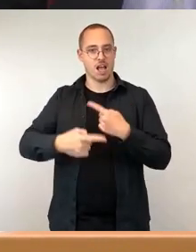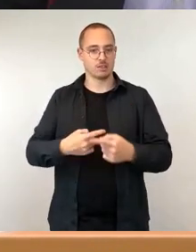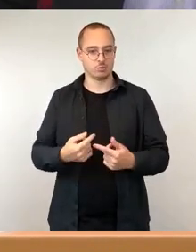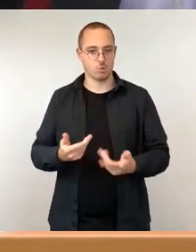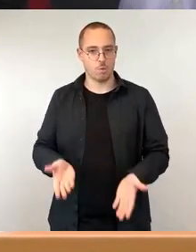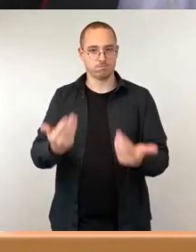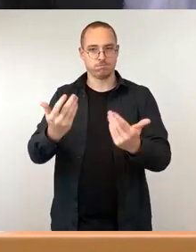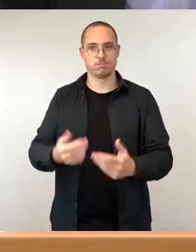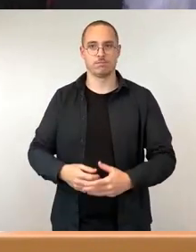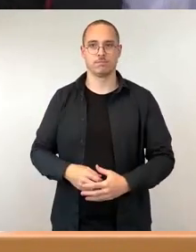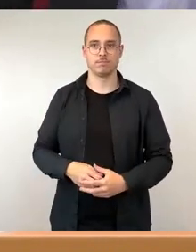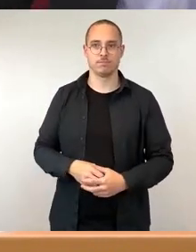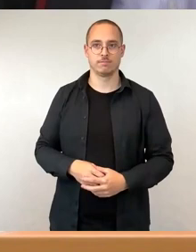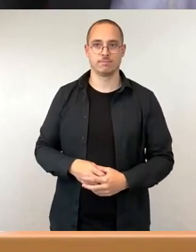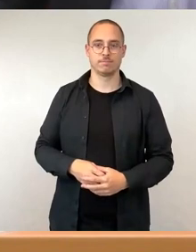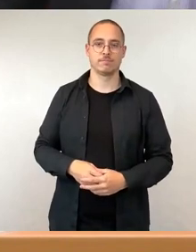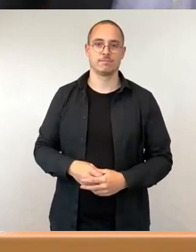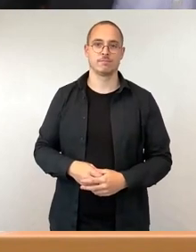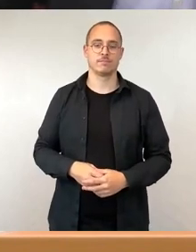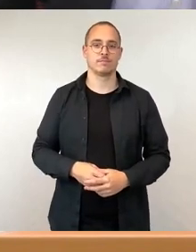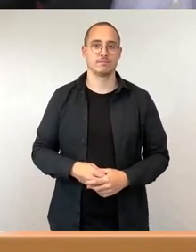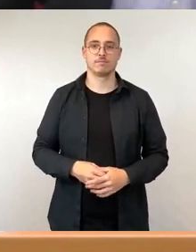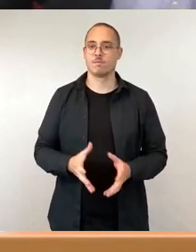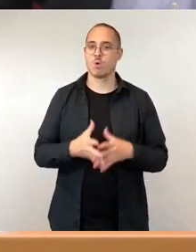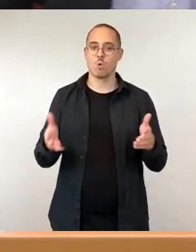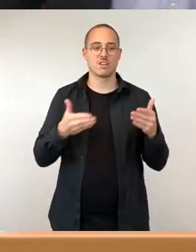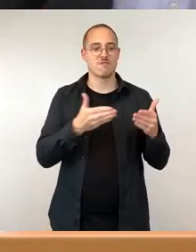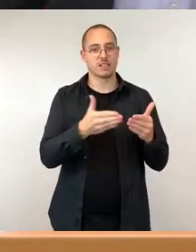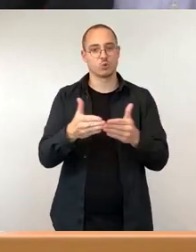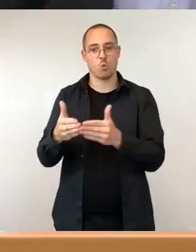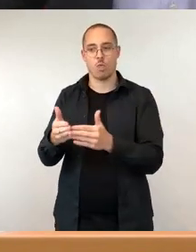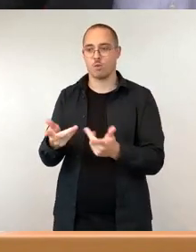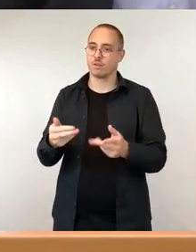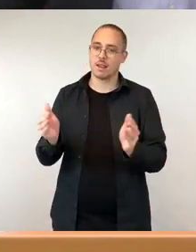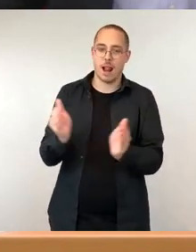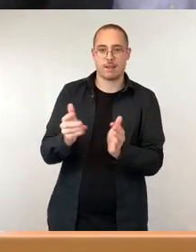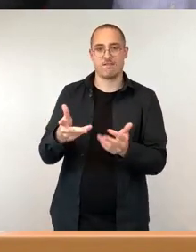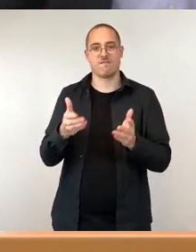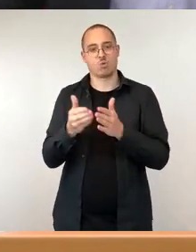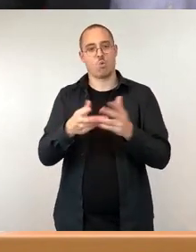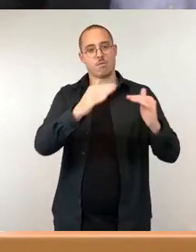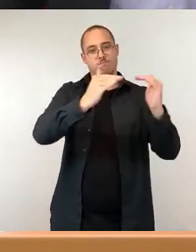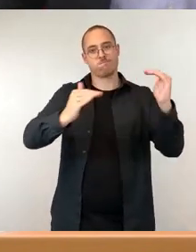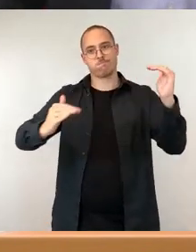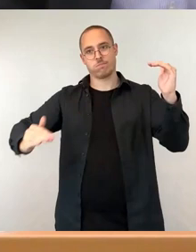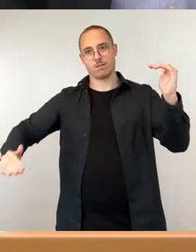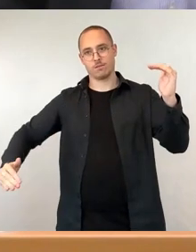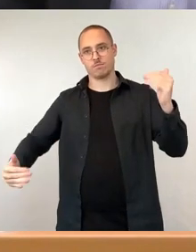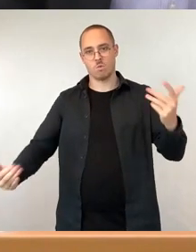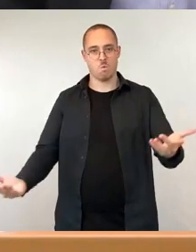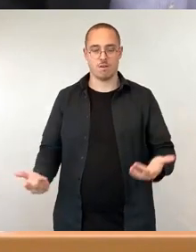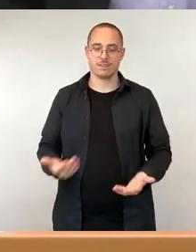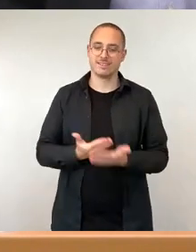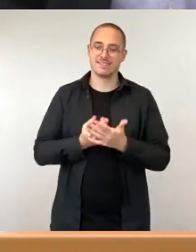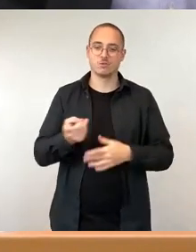den großen Fraktionen und dann den kleinsten. Und insofern ist diese Anzahl nicht zulässig.